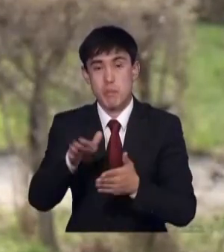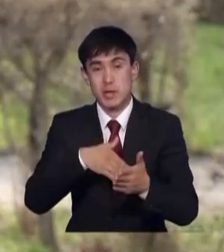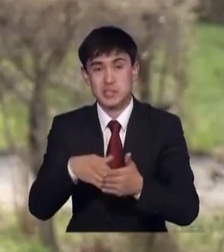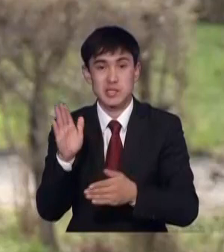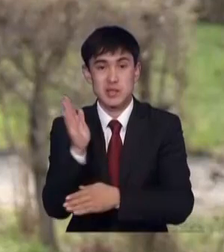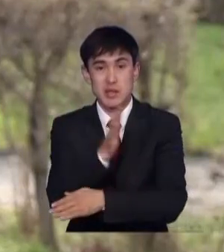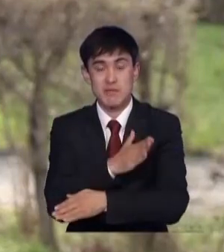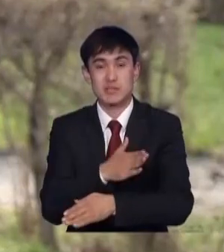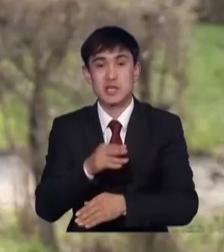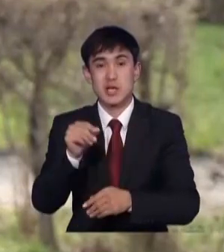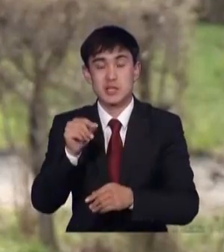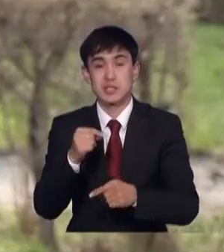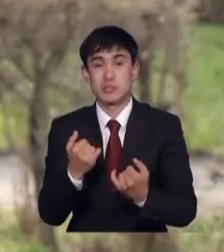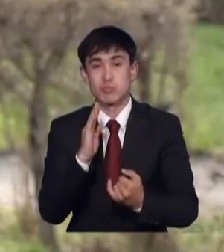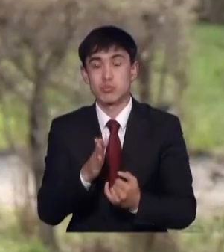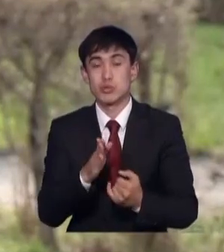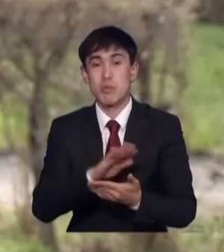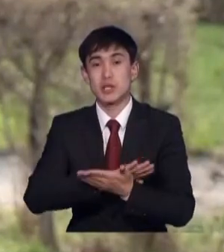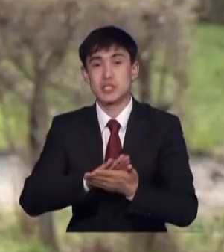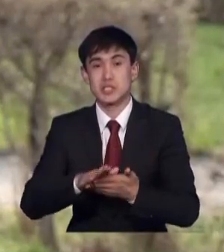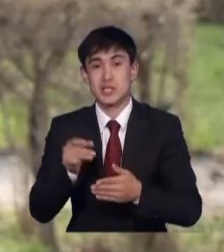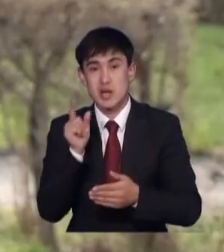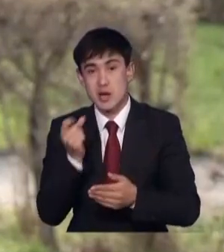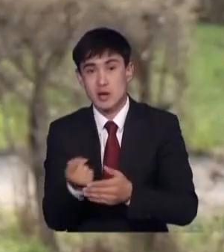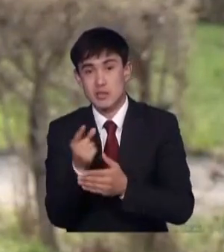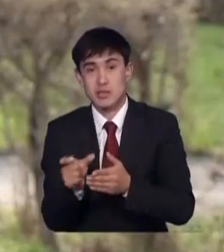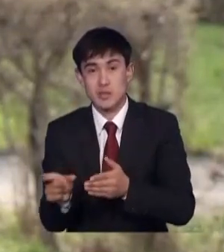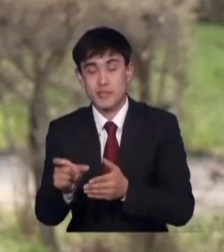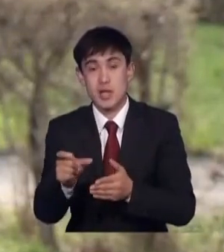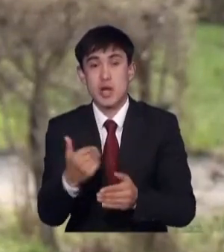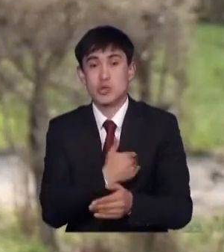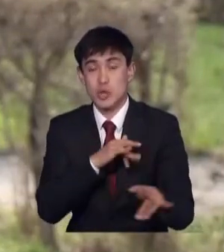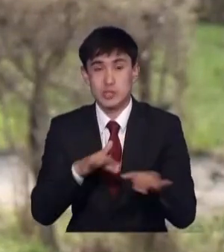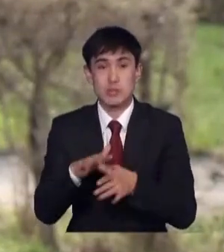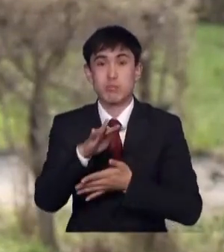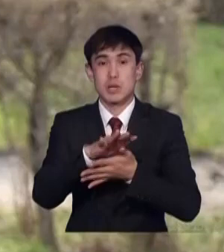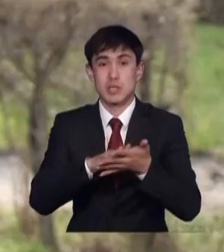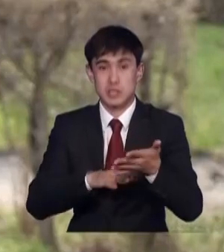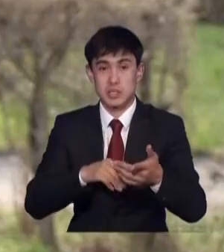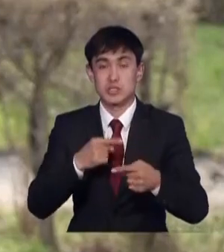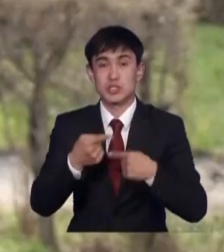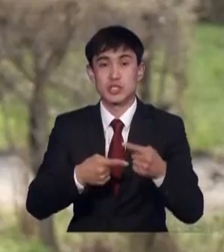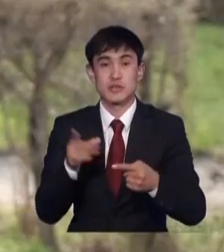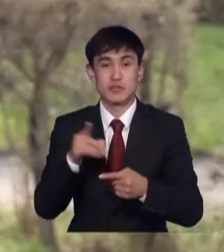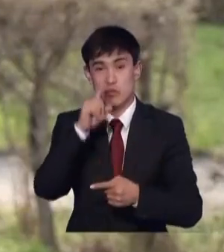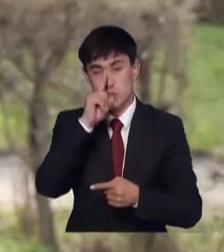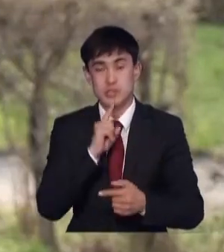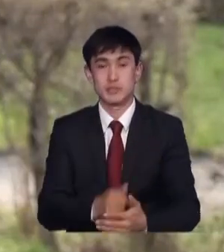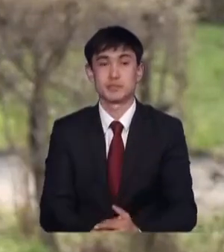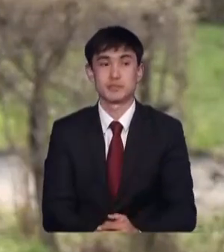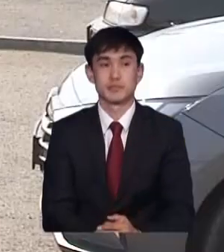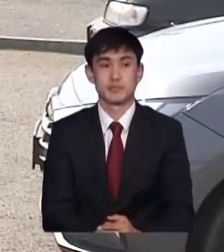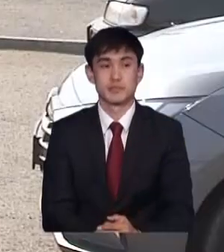деревьев известью и конечно же будем очищать Родники хочу отметить что акция будет продолжаться в течение всего